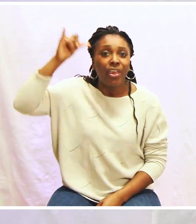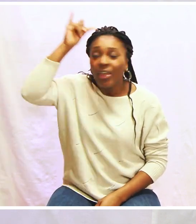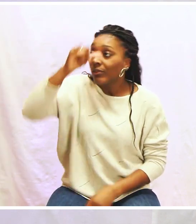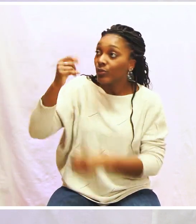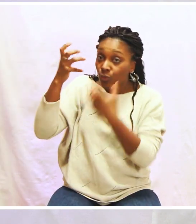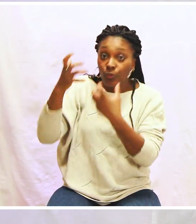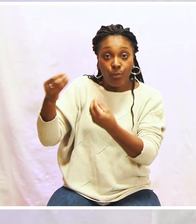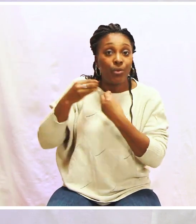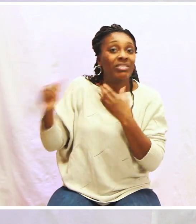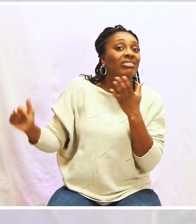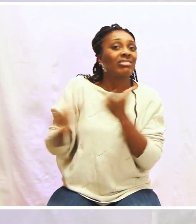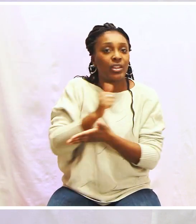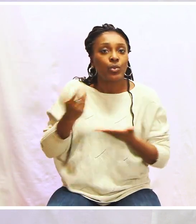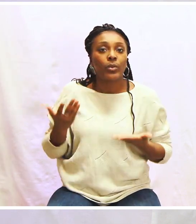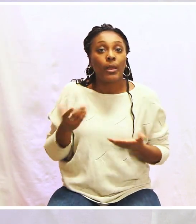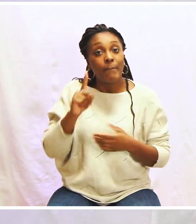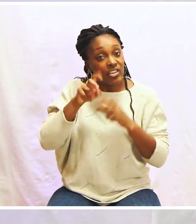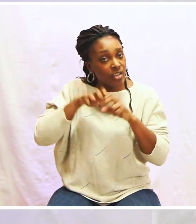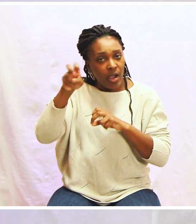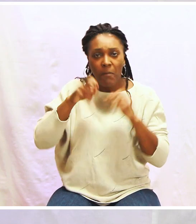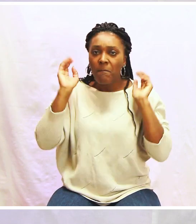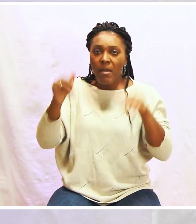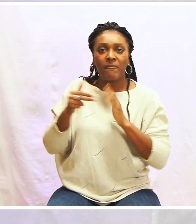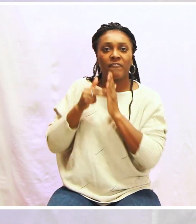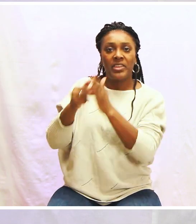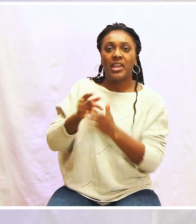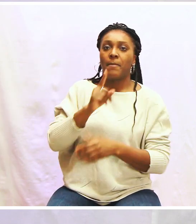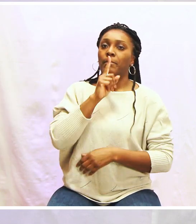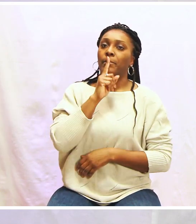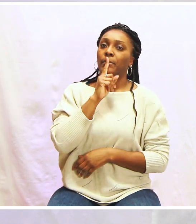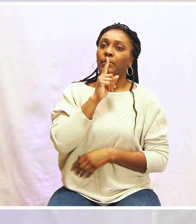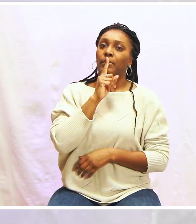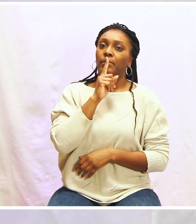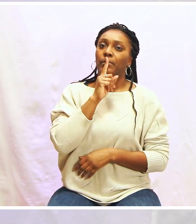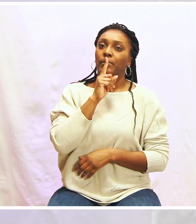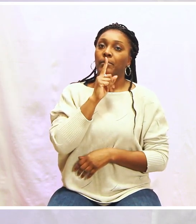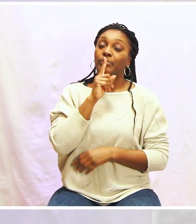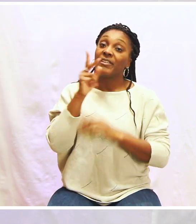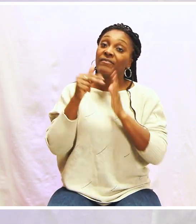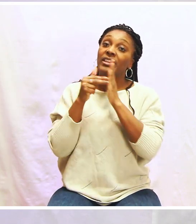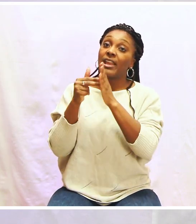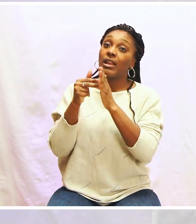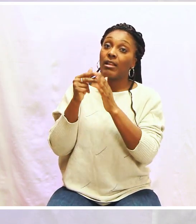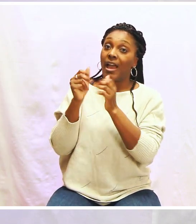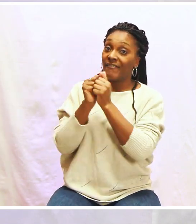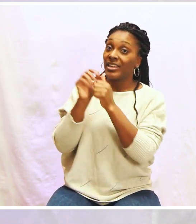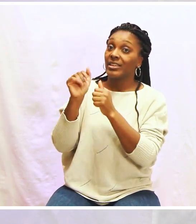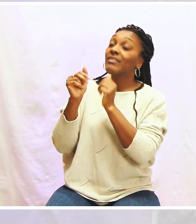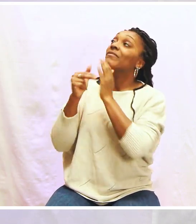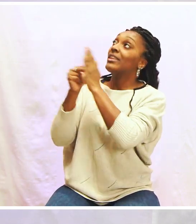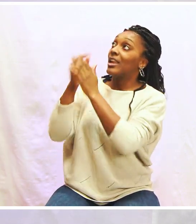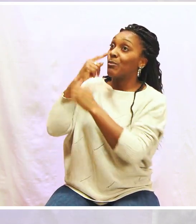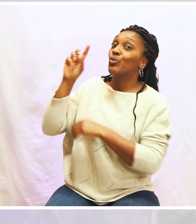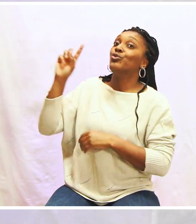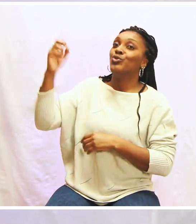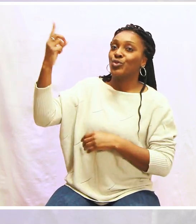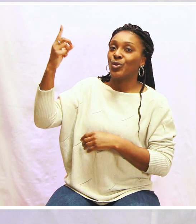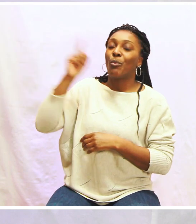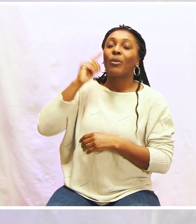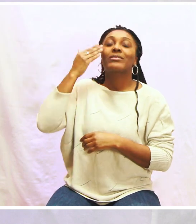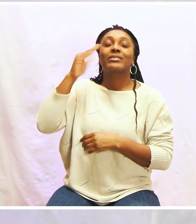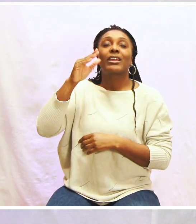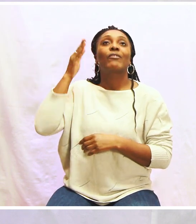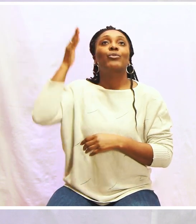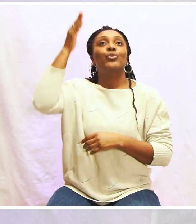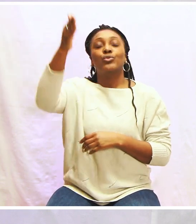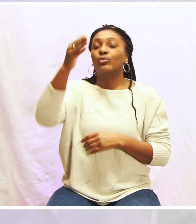pourtant, Jacob est resté fidèle, et fidèle surtout à Dieu, en ayant les regards fixés sur l'avenir, en disant « mon avenir est